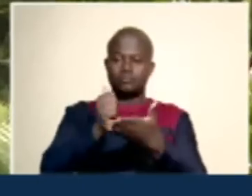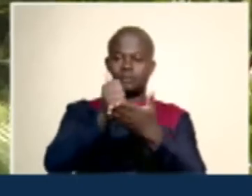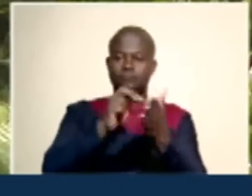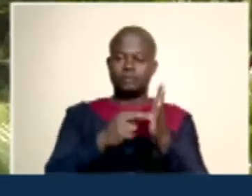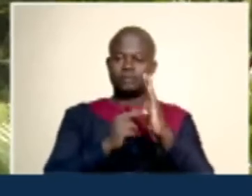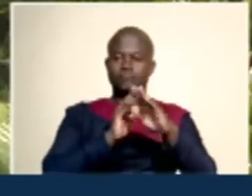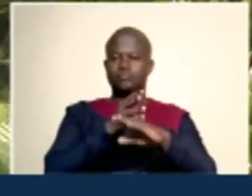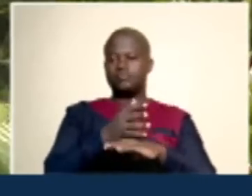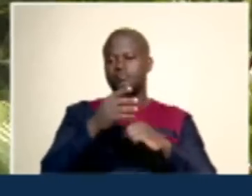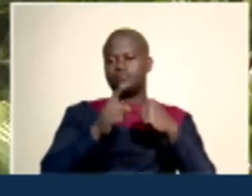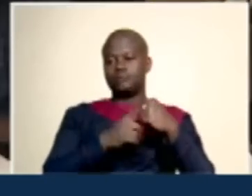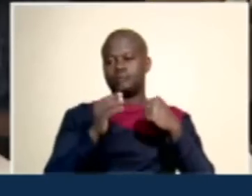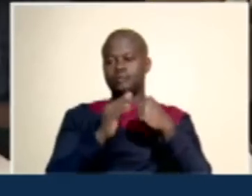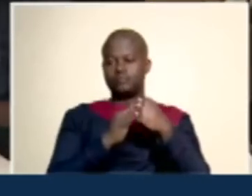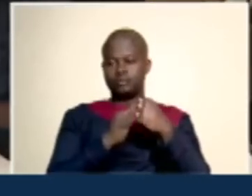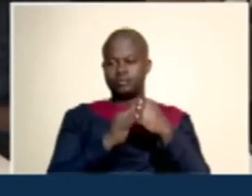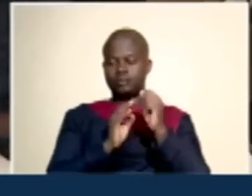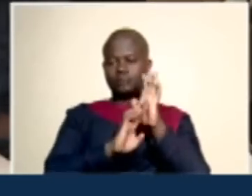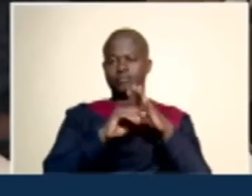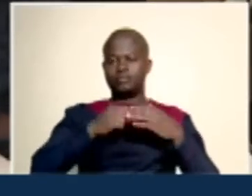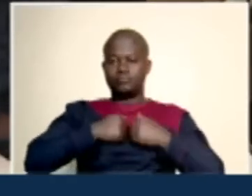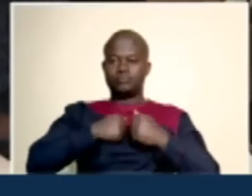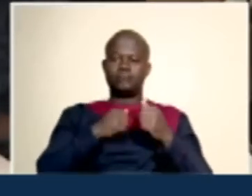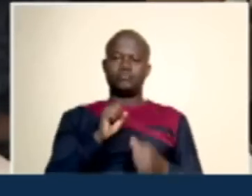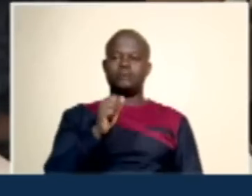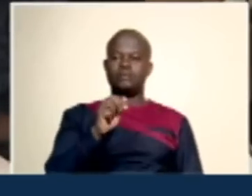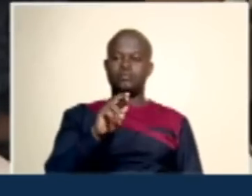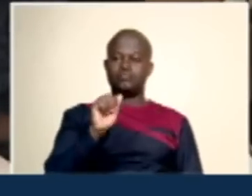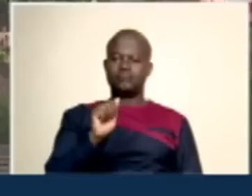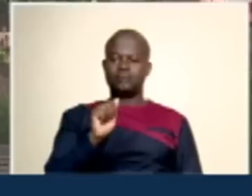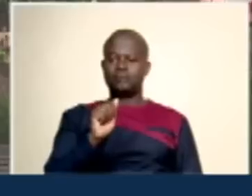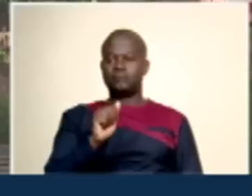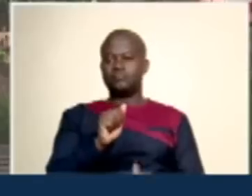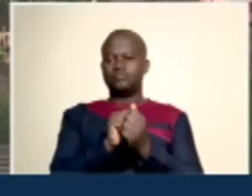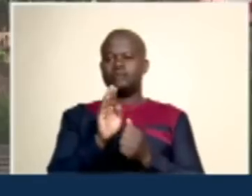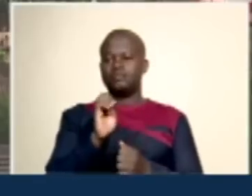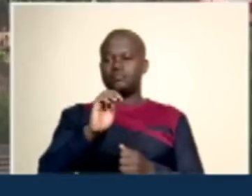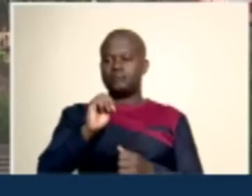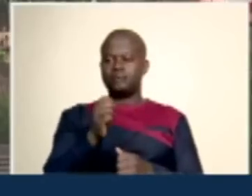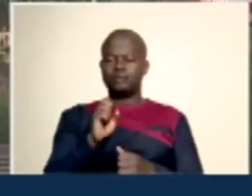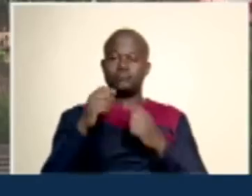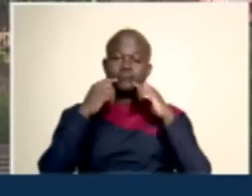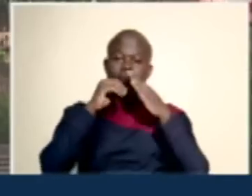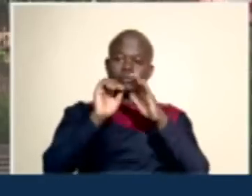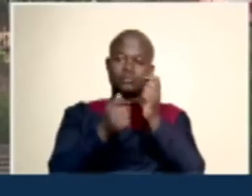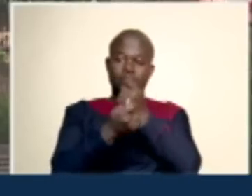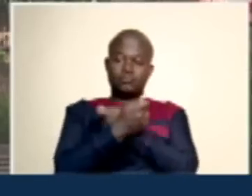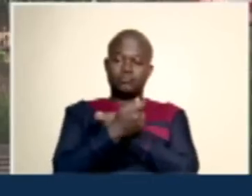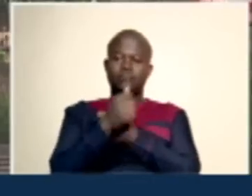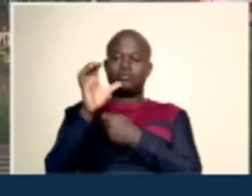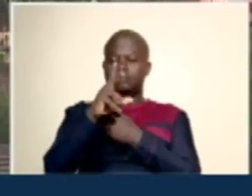imishinga igera kuri 68. Uyihagarariye mu Rwanda Sara Rukundo na Benjamin Kalenzi bavuga ko Transform Africa